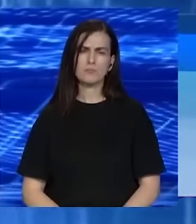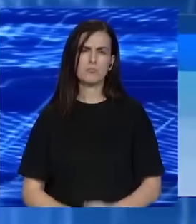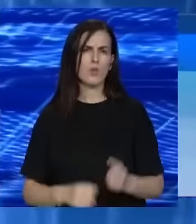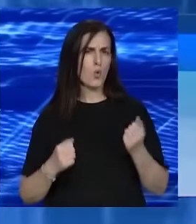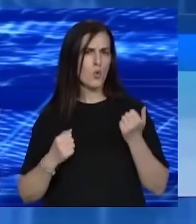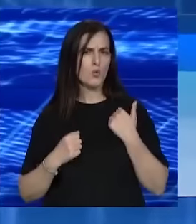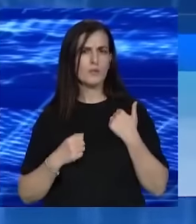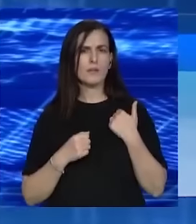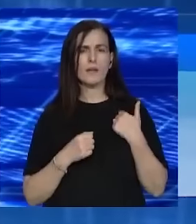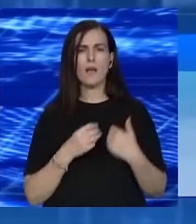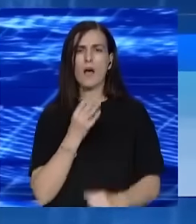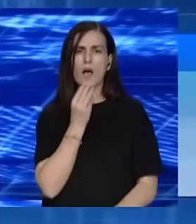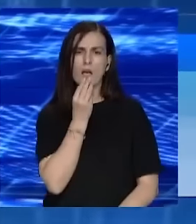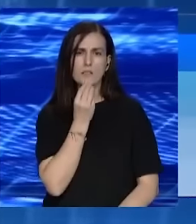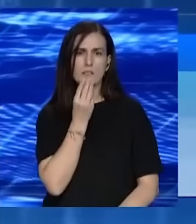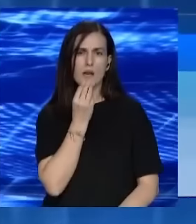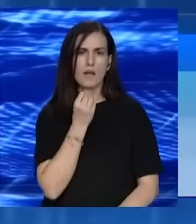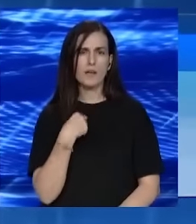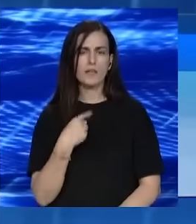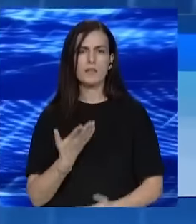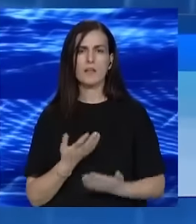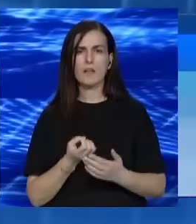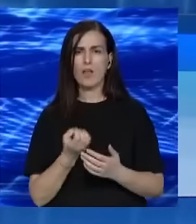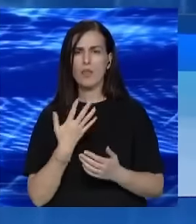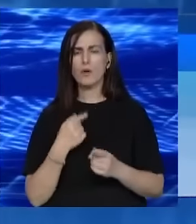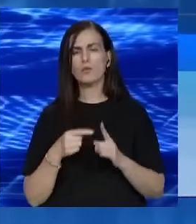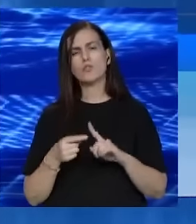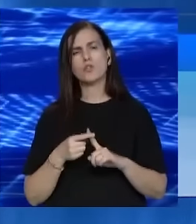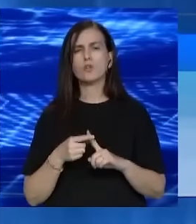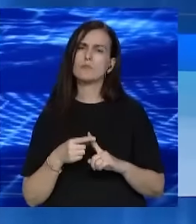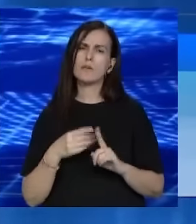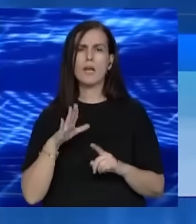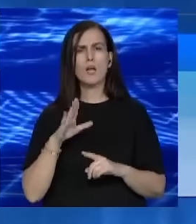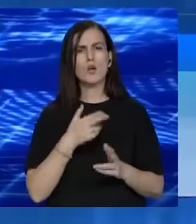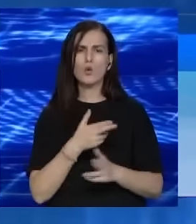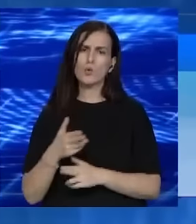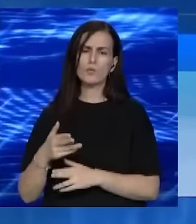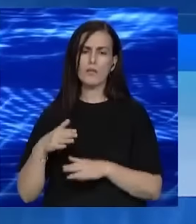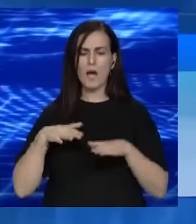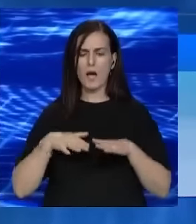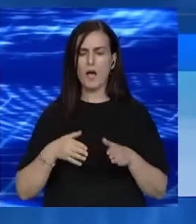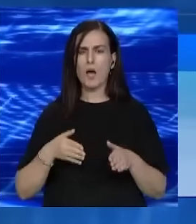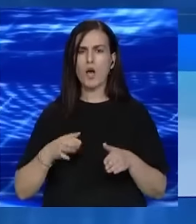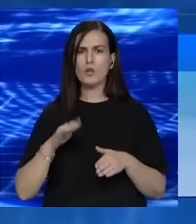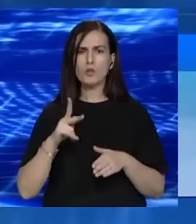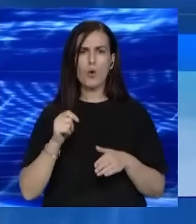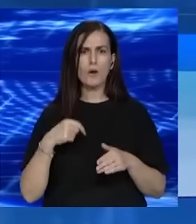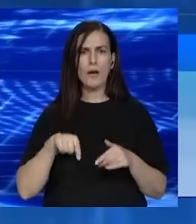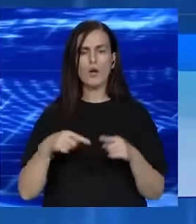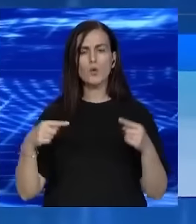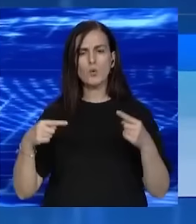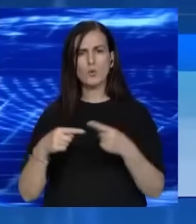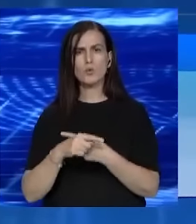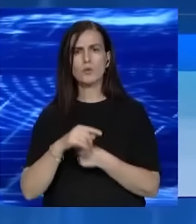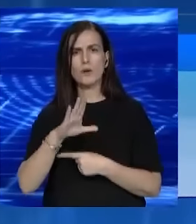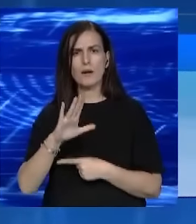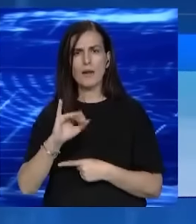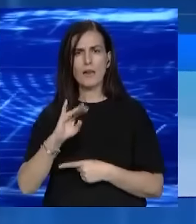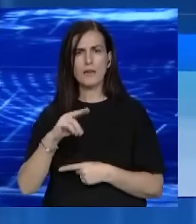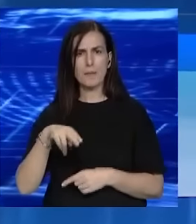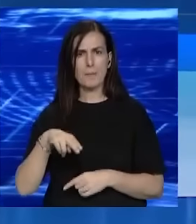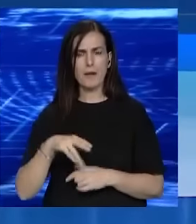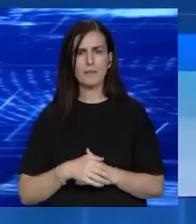Ushtria izraelite nuk e përjashton mundësinë e nisjes së një sulmi tokësor kundër Hezbollahut në jug të Libanit. Franca dhe Shtetet e